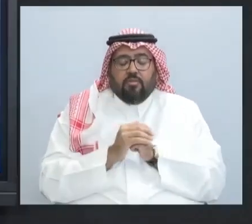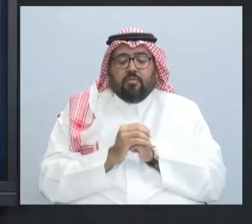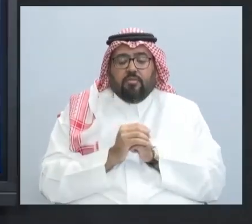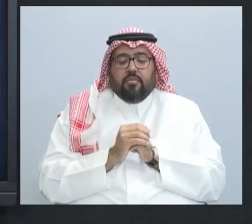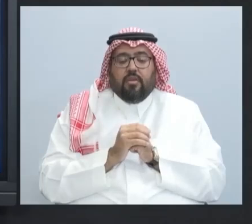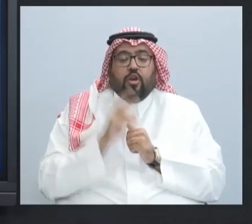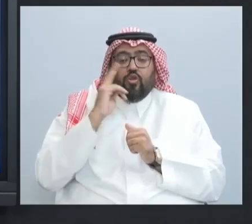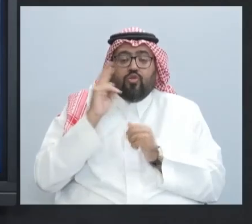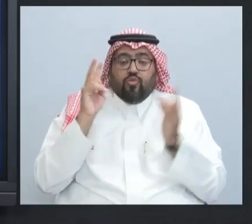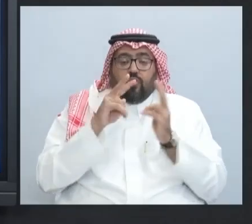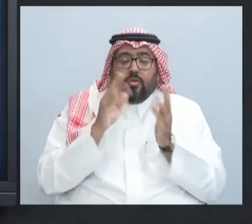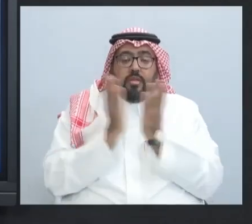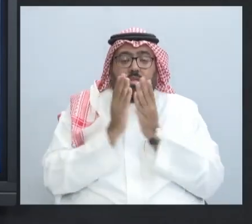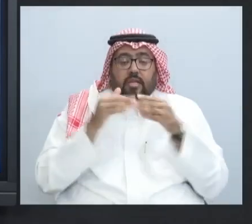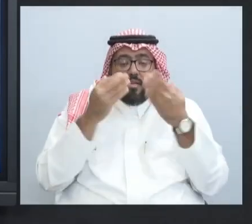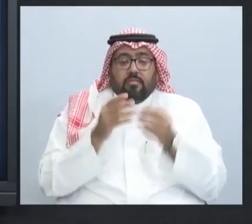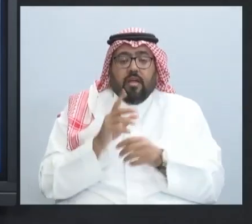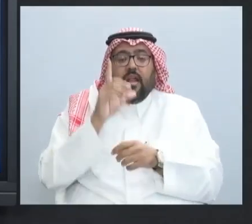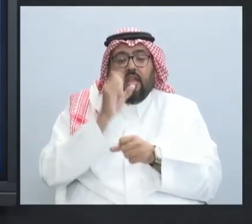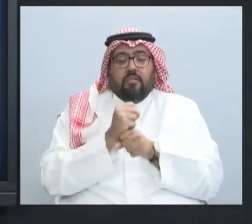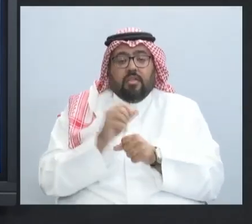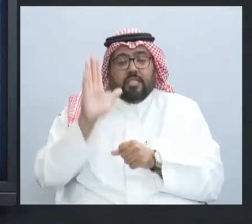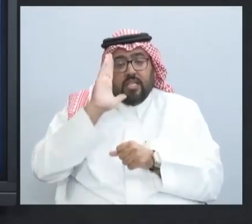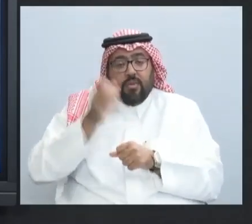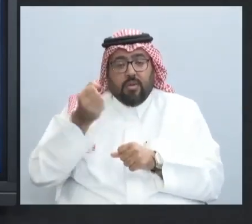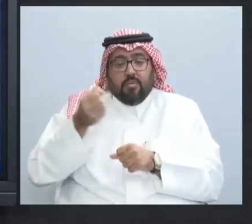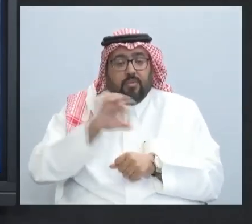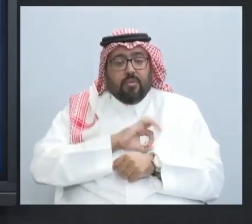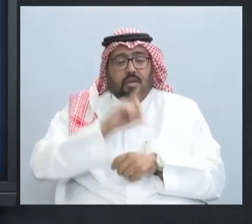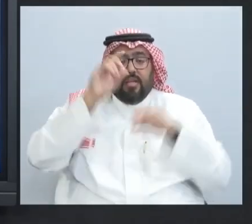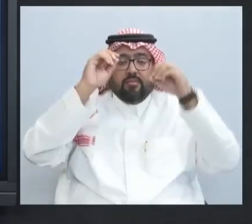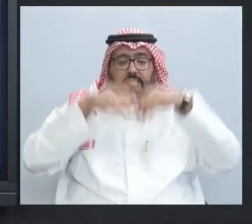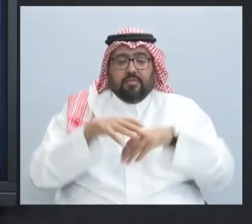حتى نلقاكم في درس قادم نستودعكم الله والسلام عليكم ورحمه الله وبركاته